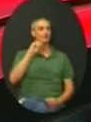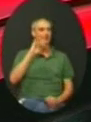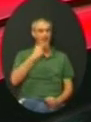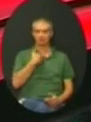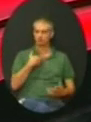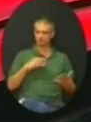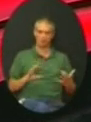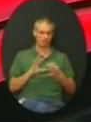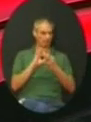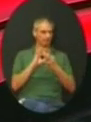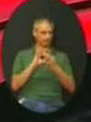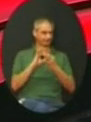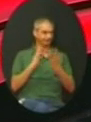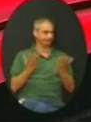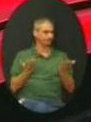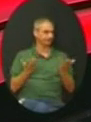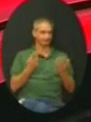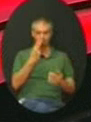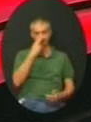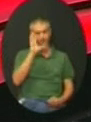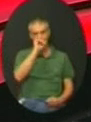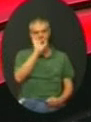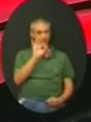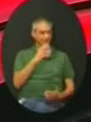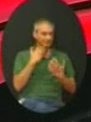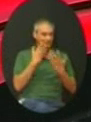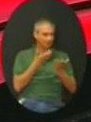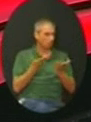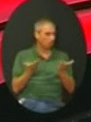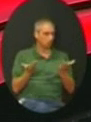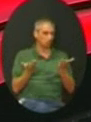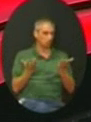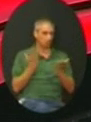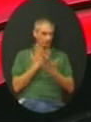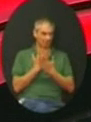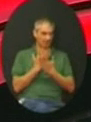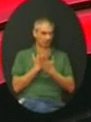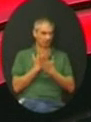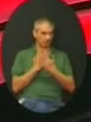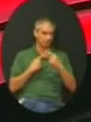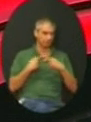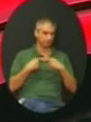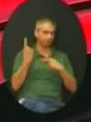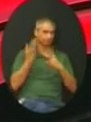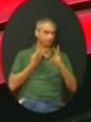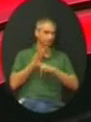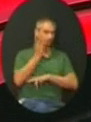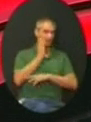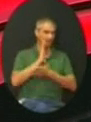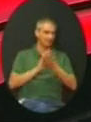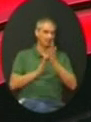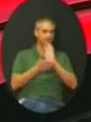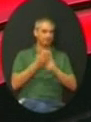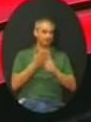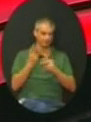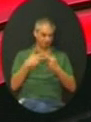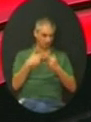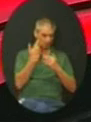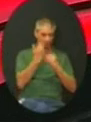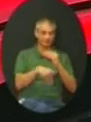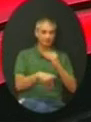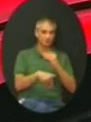שנתחבר לדברים האלה. קודם כל, בעיניים שלך, הסיפור הזה עבר את הפיק שלו, ואנחנו עכשיו לקראת סיומו?